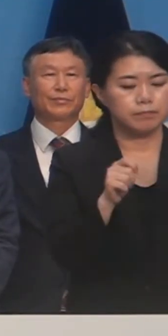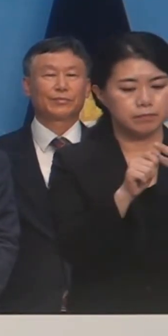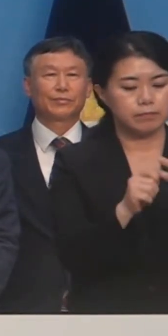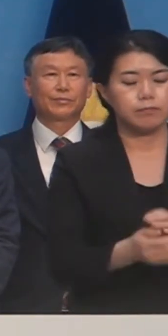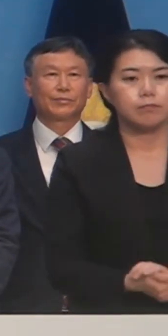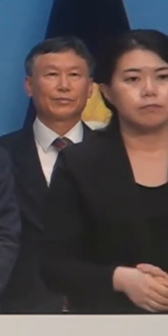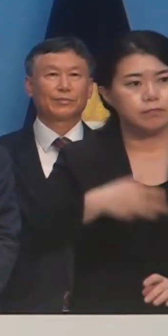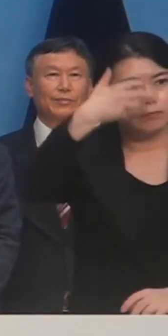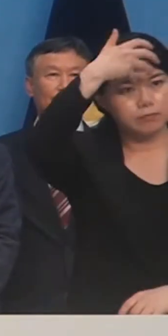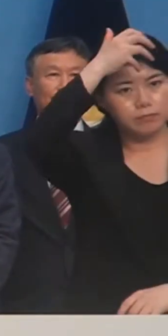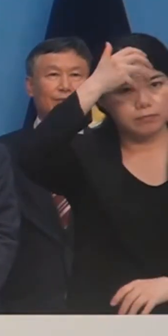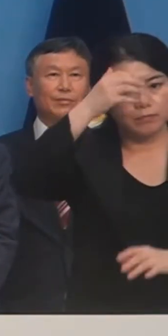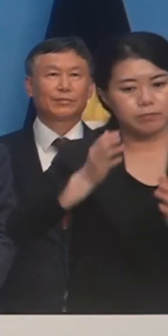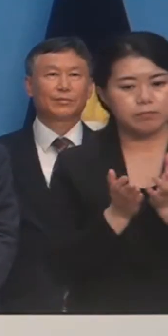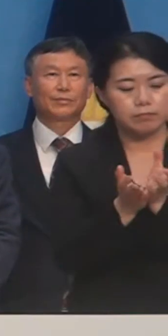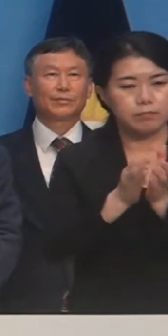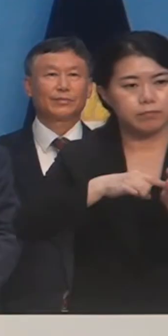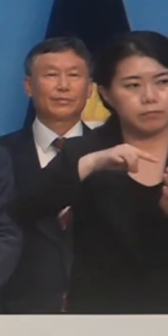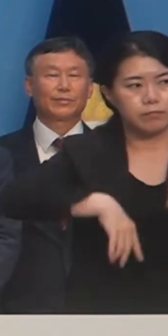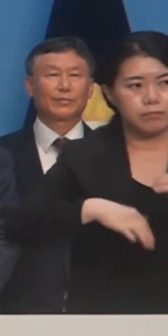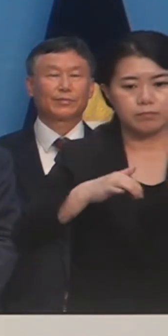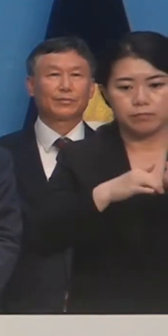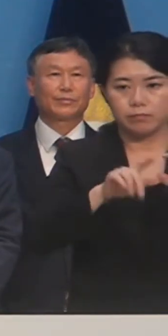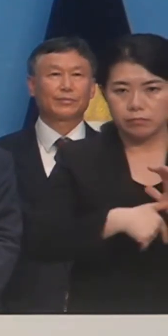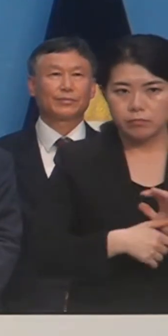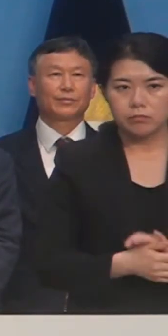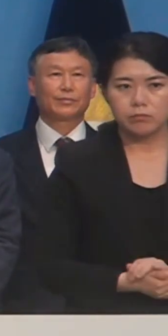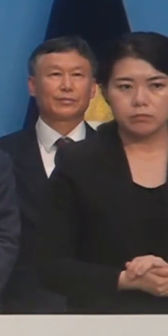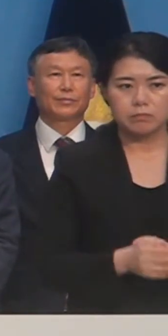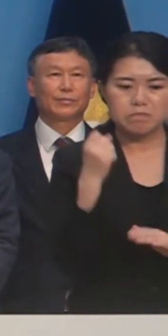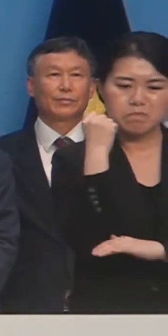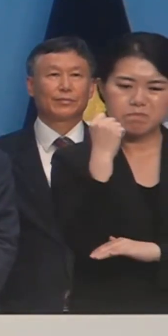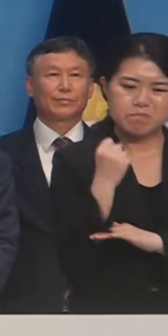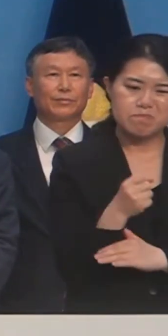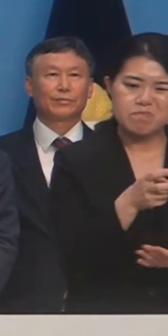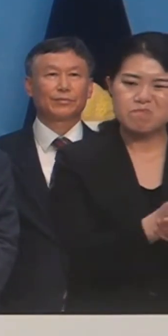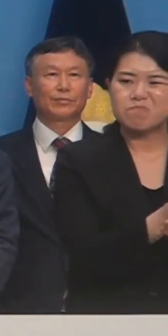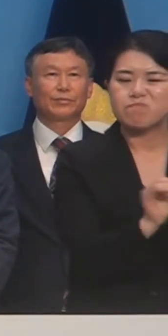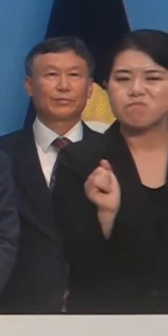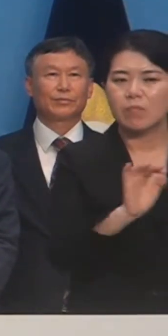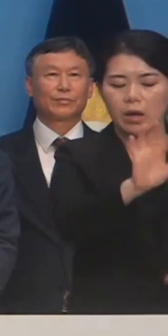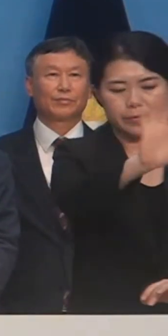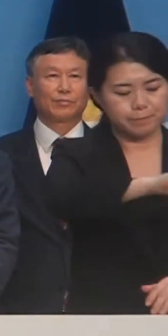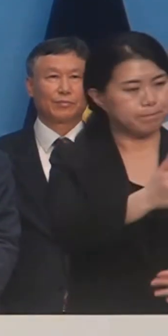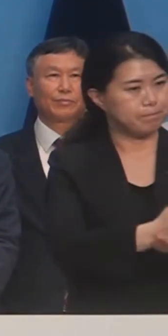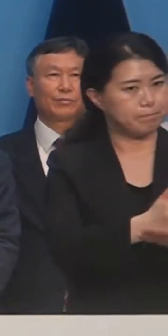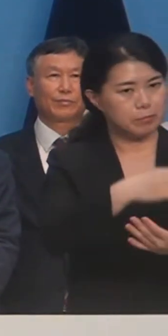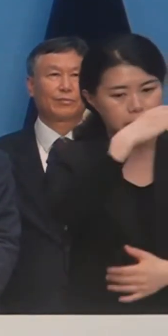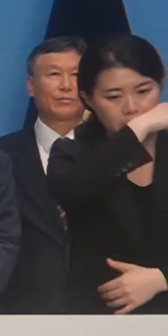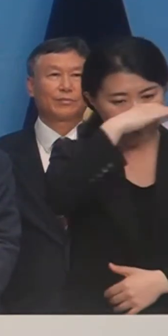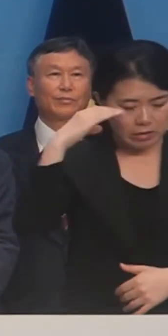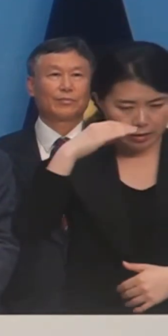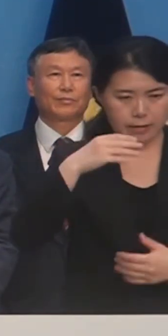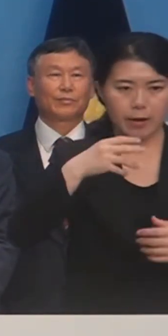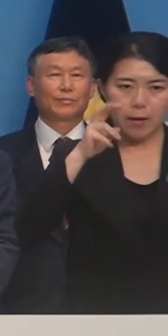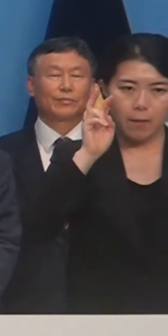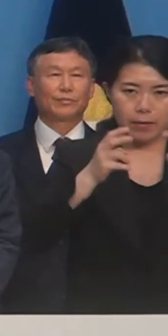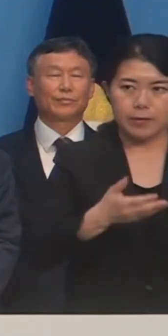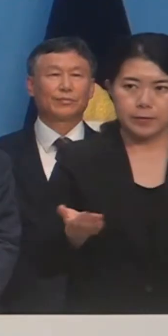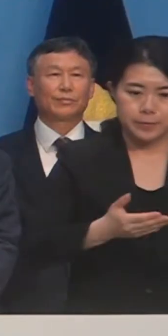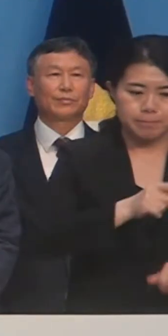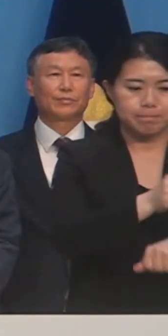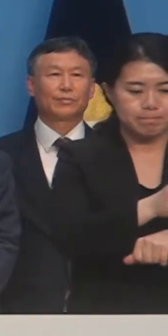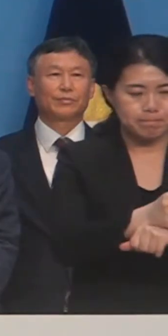셋째, 트럼프 관세 전쟁 시대에는 부패한 법조인보다는 정직한 회사 생활과